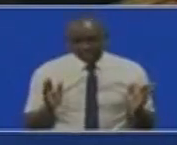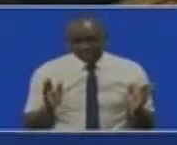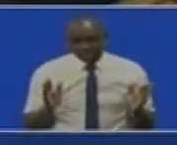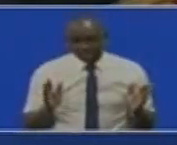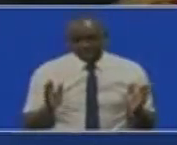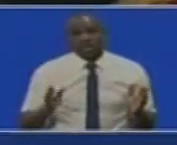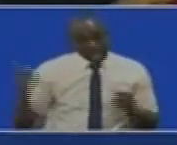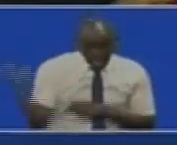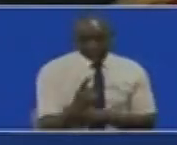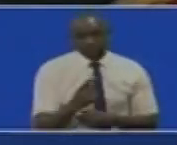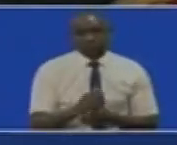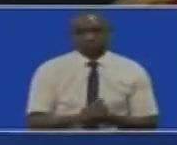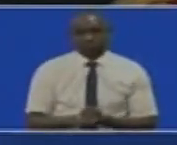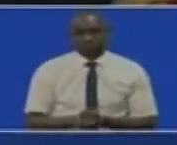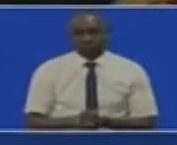tokeni,